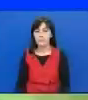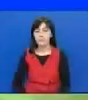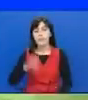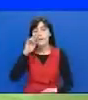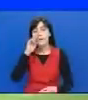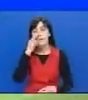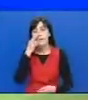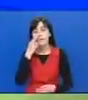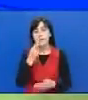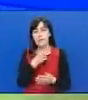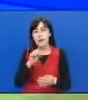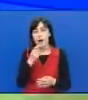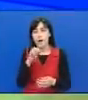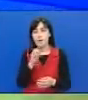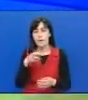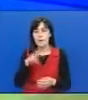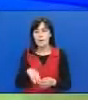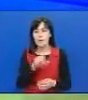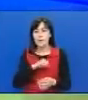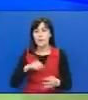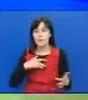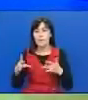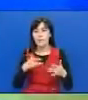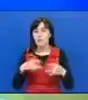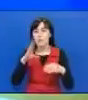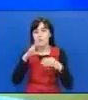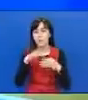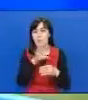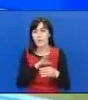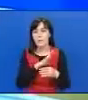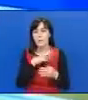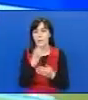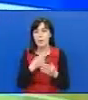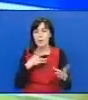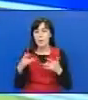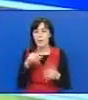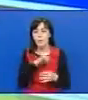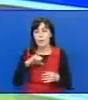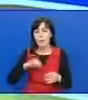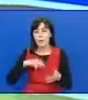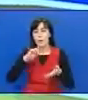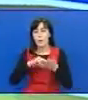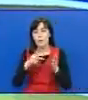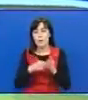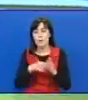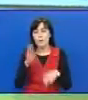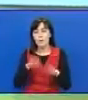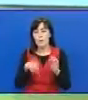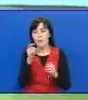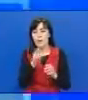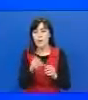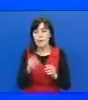Шымкентте сәулетші Асқар Мамырбековтың жеке шығармашылық кеші болып өтті. Сәулет өнерінде өзіндік тың жобалармен дараланған